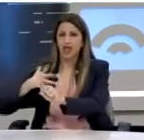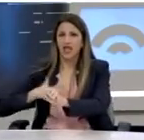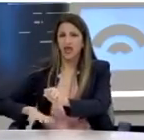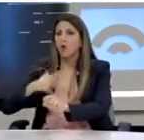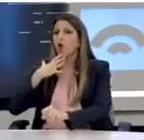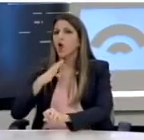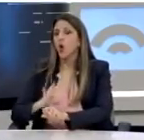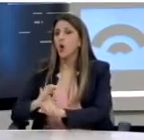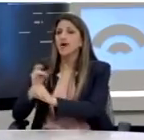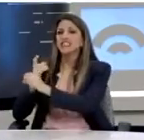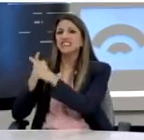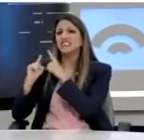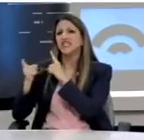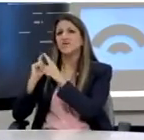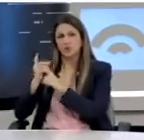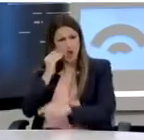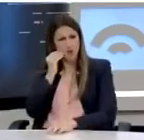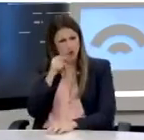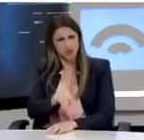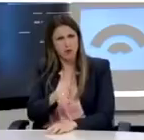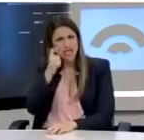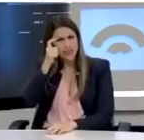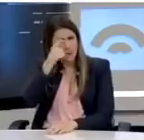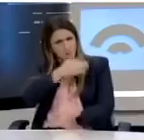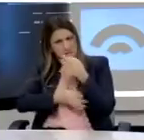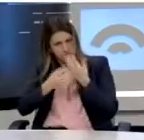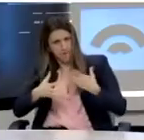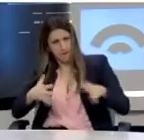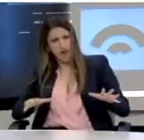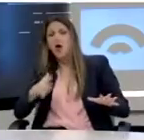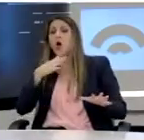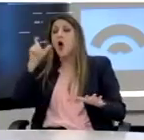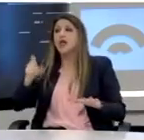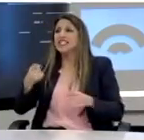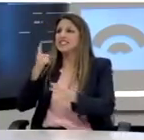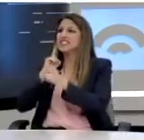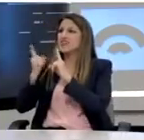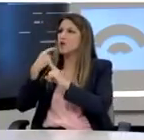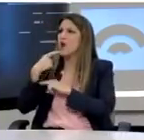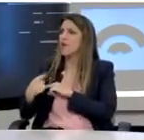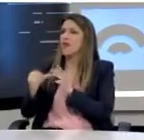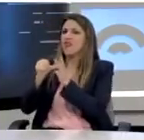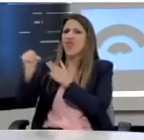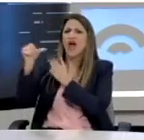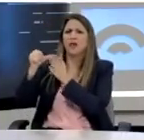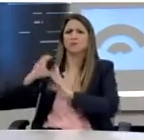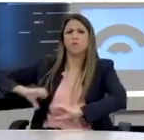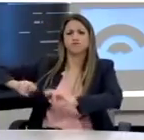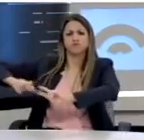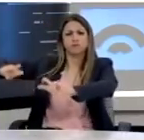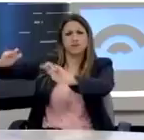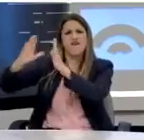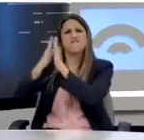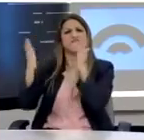Διότι στην συμφωνία... Το άκουσα, το είπε και σήμερα ο κ. Σαμαράς. Στη συμφωνία λέμε να διαγράψουμε τους αλυτρωτισμούς στα βιβλία για